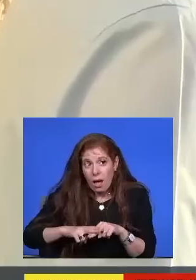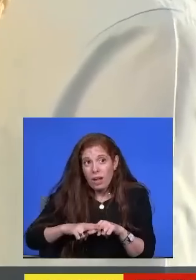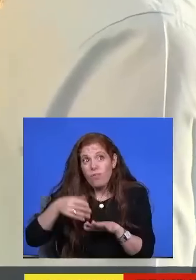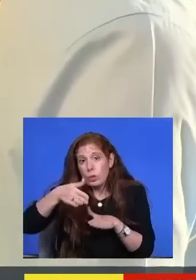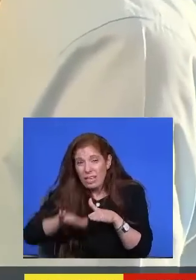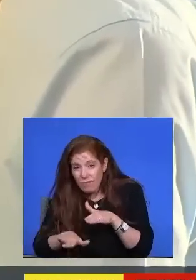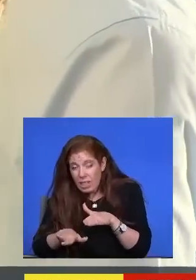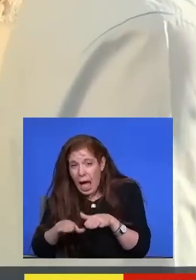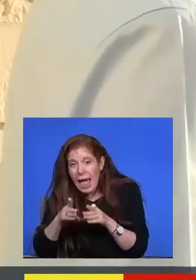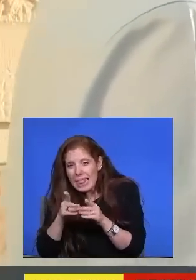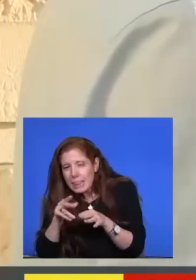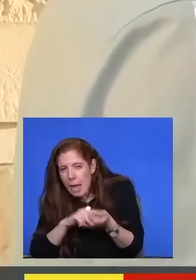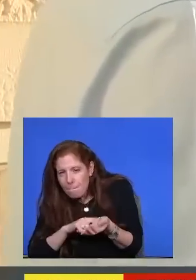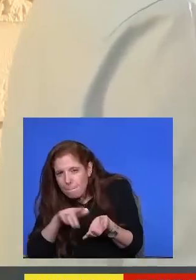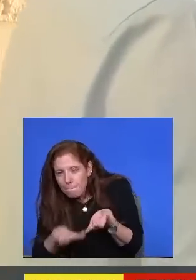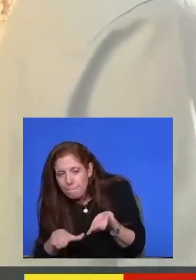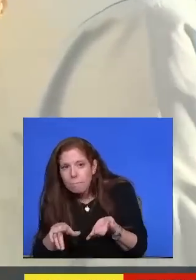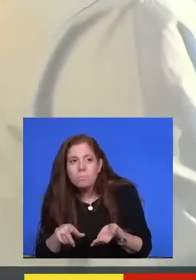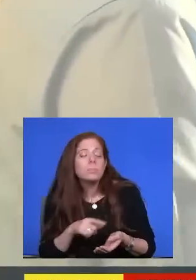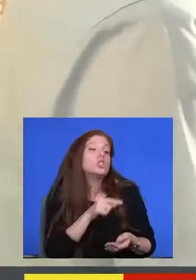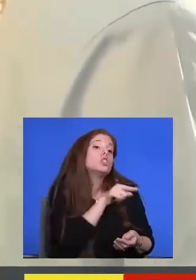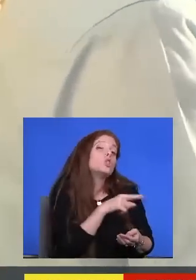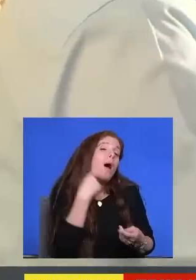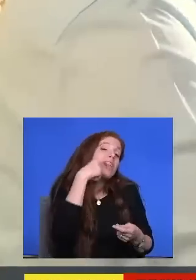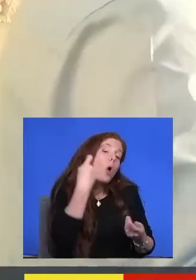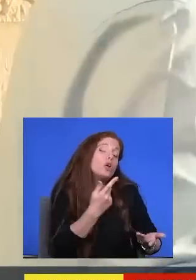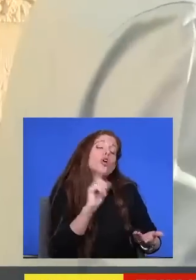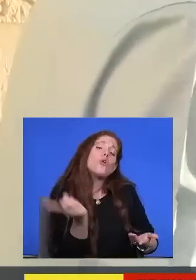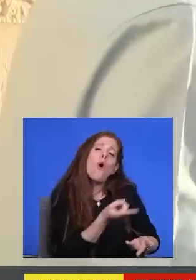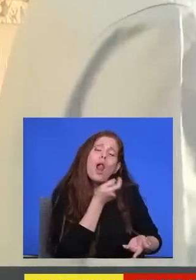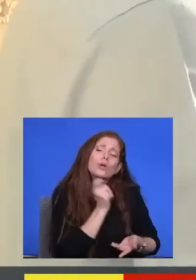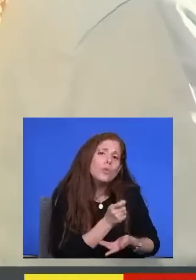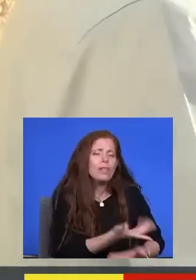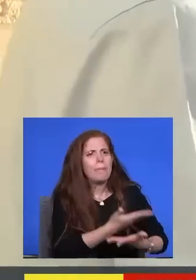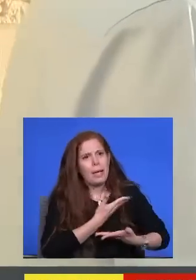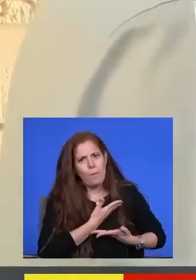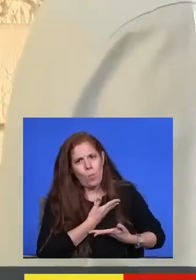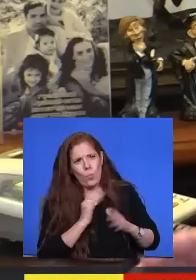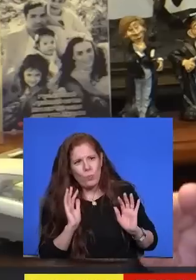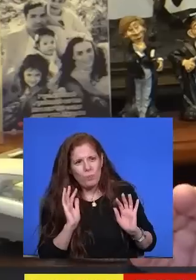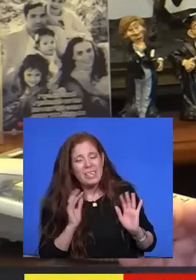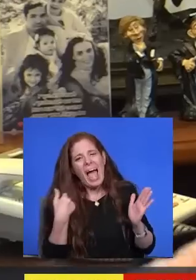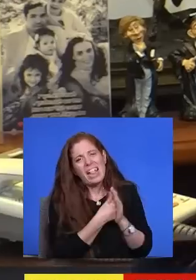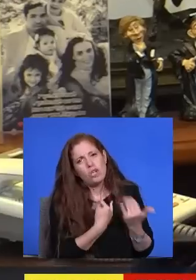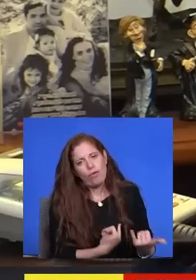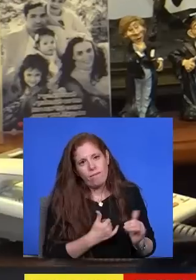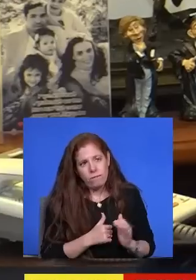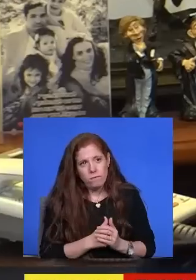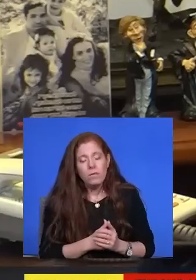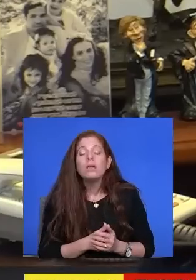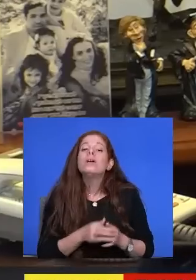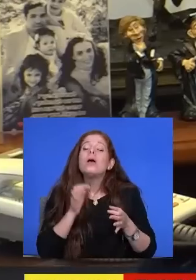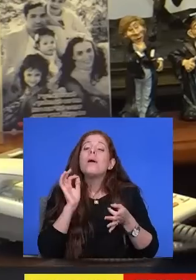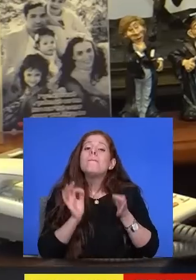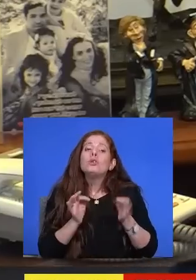הנעל שהוא יצר. שזו התיאוריה שהתקבלה אצל כל השופטים בכל הערכאות שדנו בתיק הזה עד עכשיו. משפט חוזר כשמו